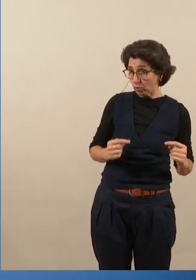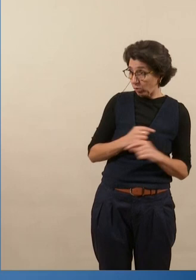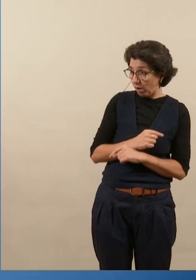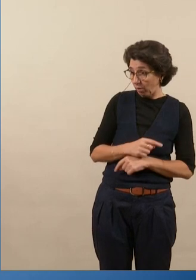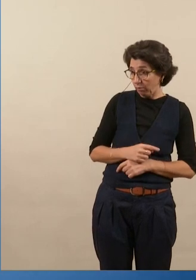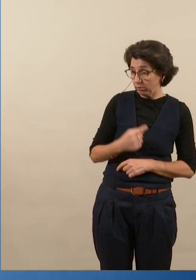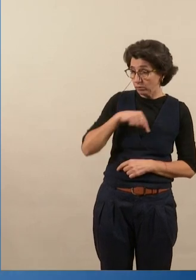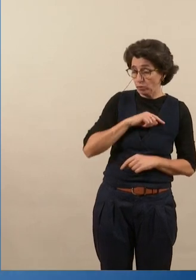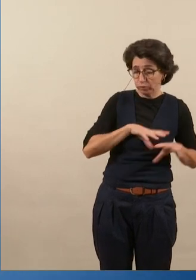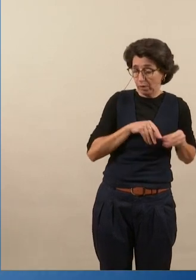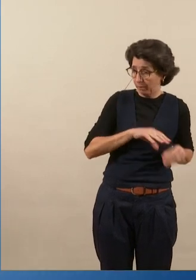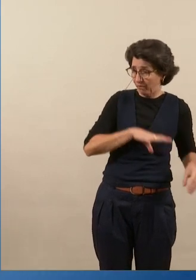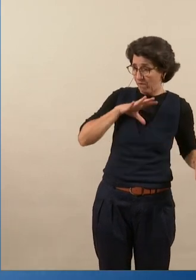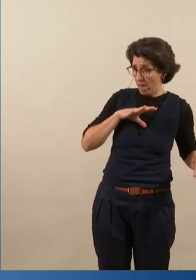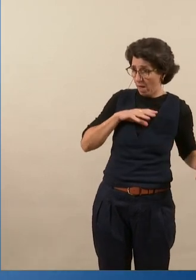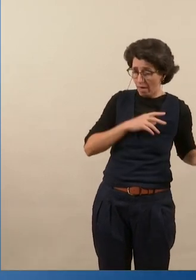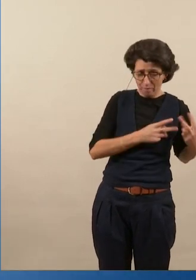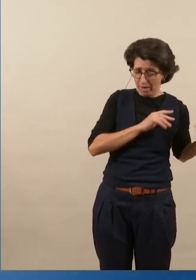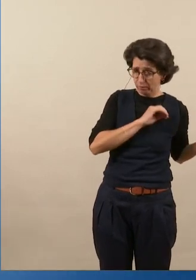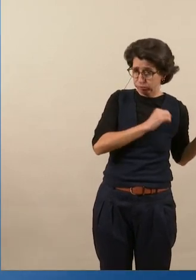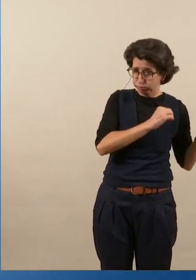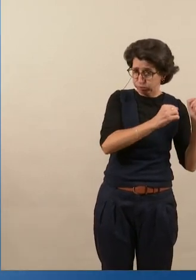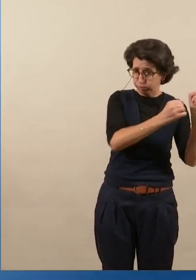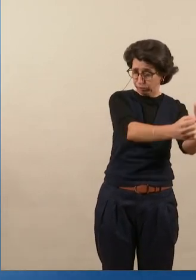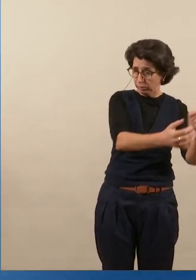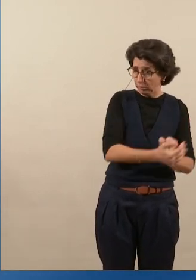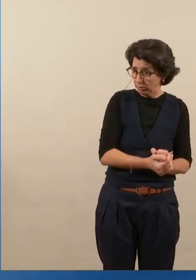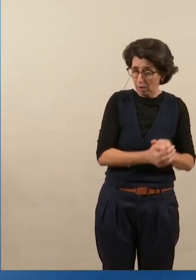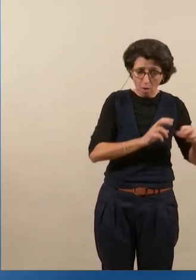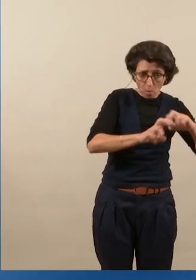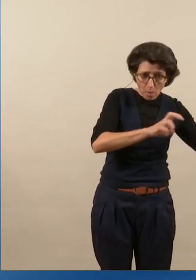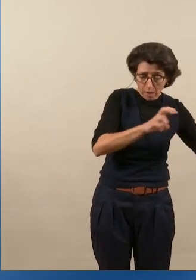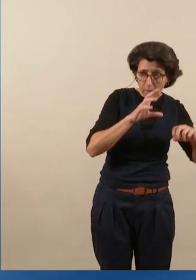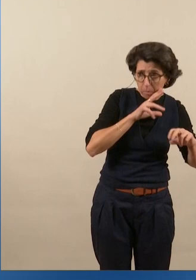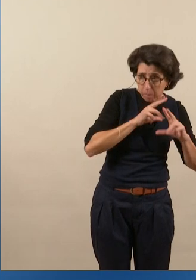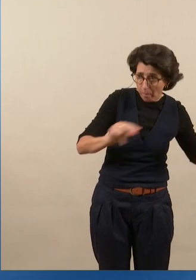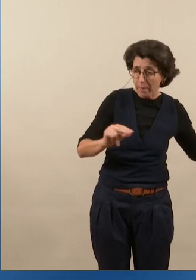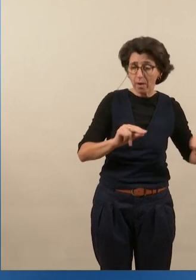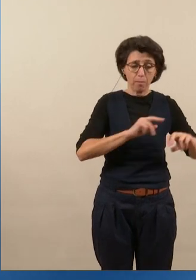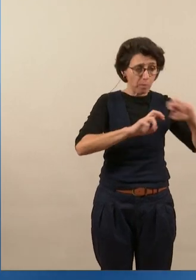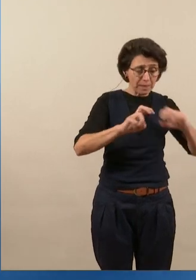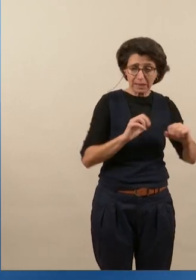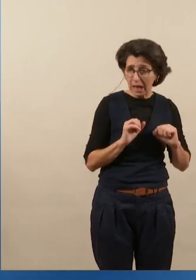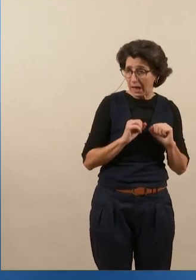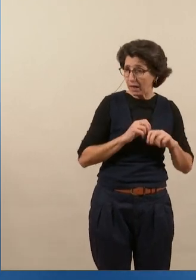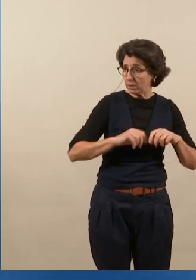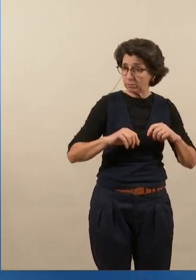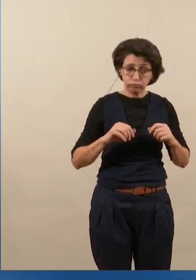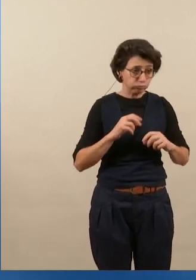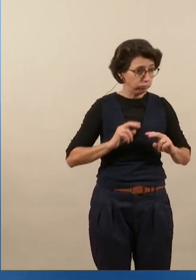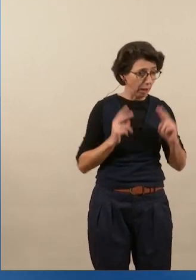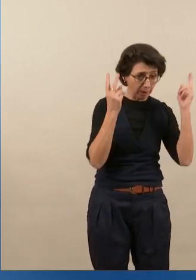fière des des transformations de la ville en matière de de mobilité propre ma mobilité active ça